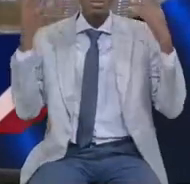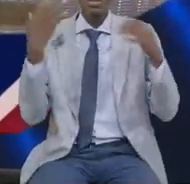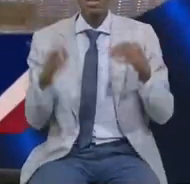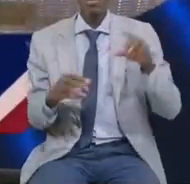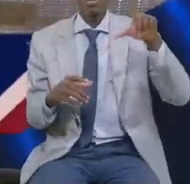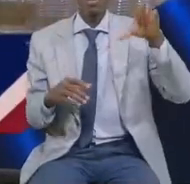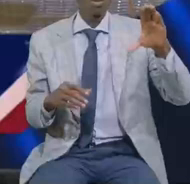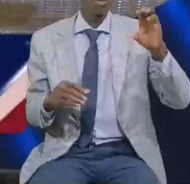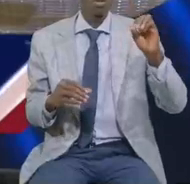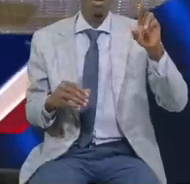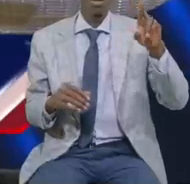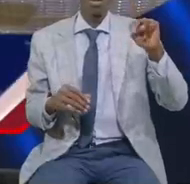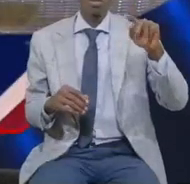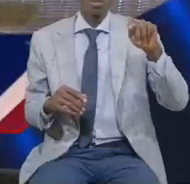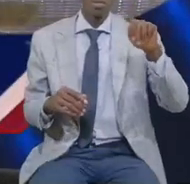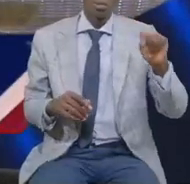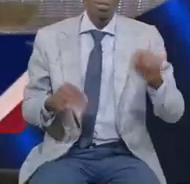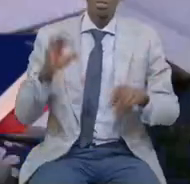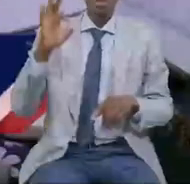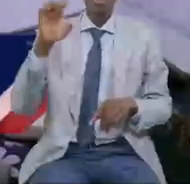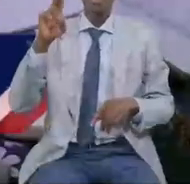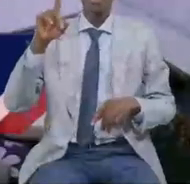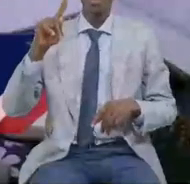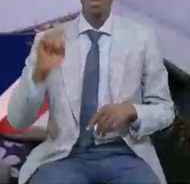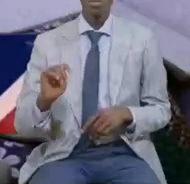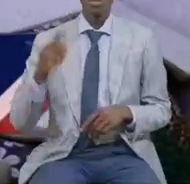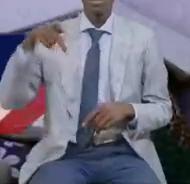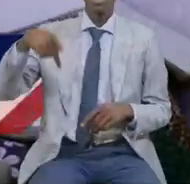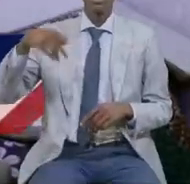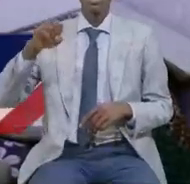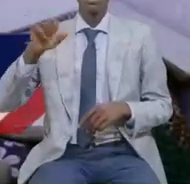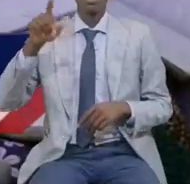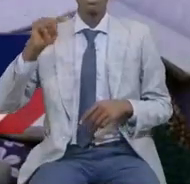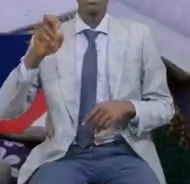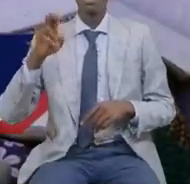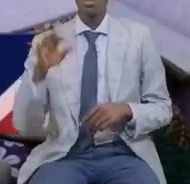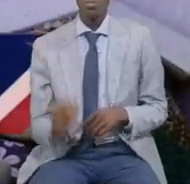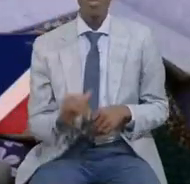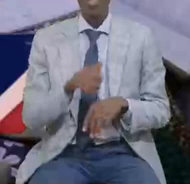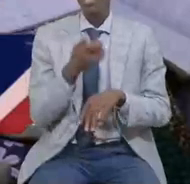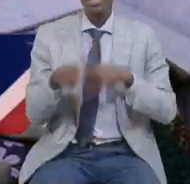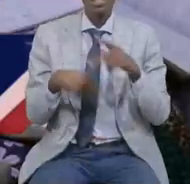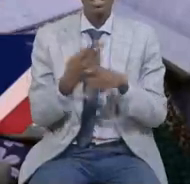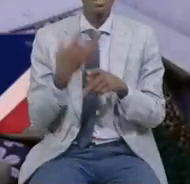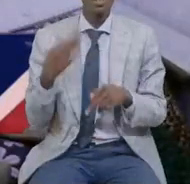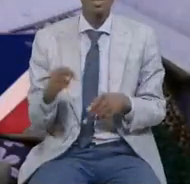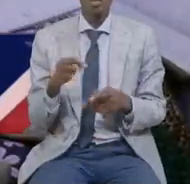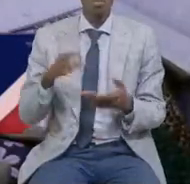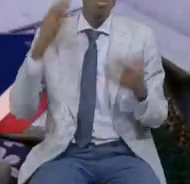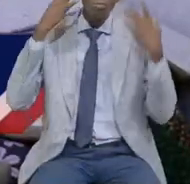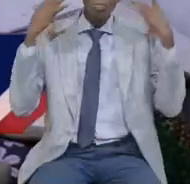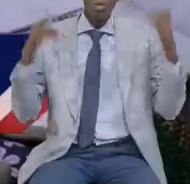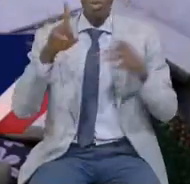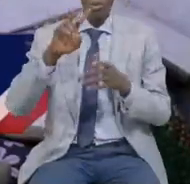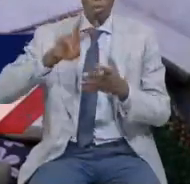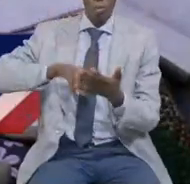son de la trompette, du chalumeau, de la guitare, de la sambuque, du satyrion, de la